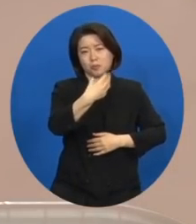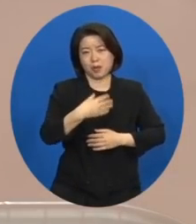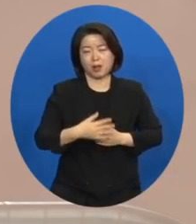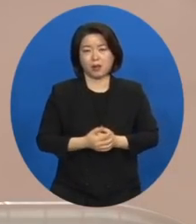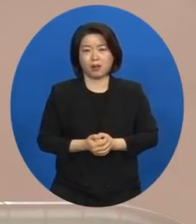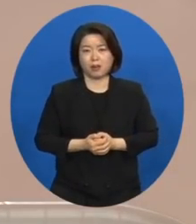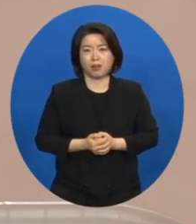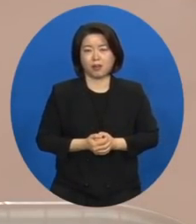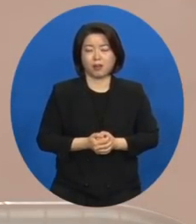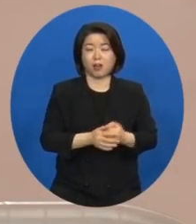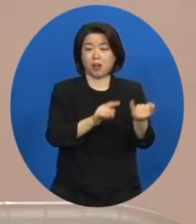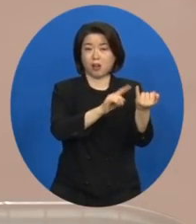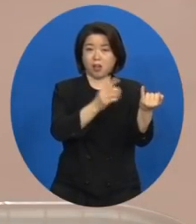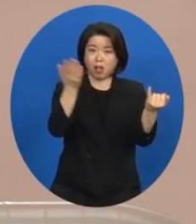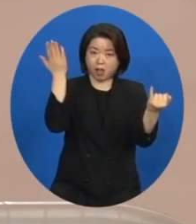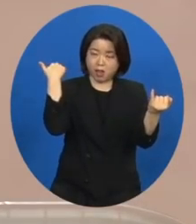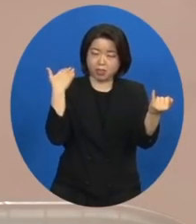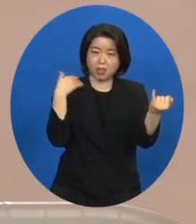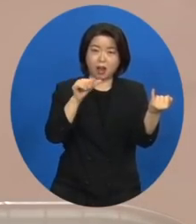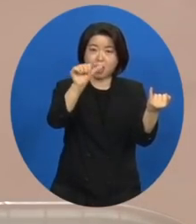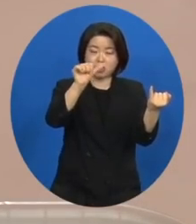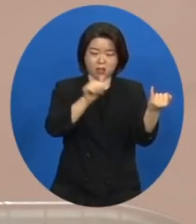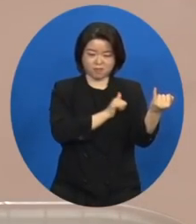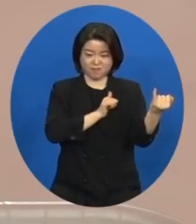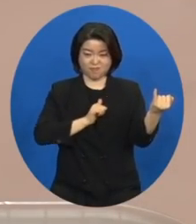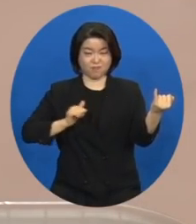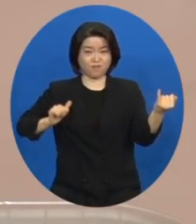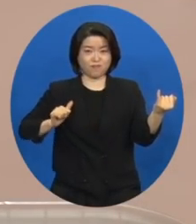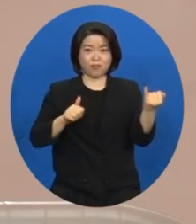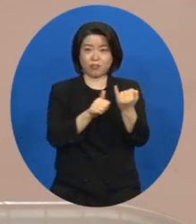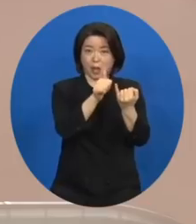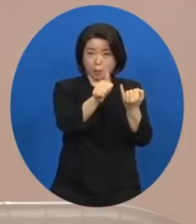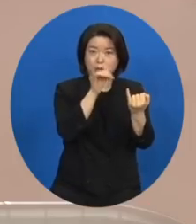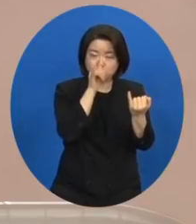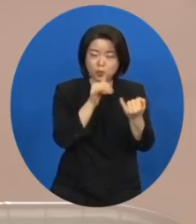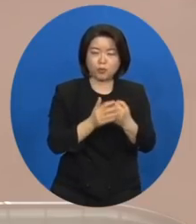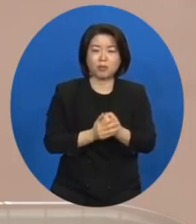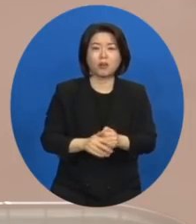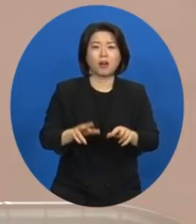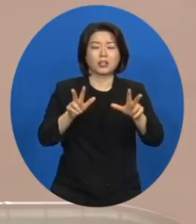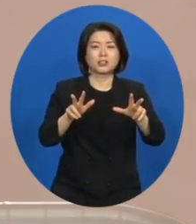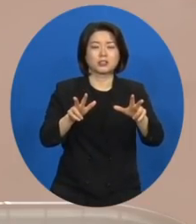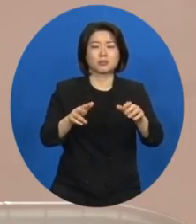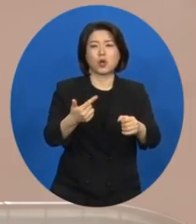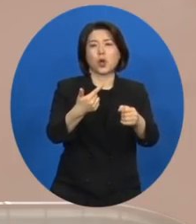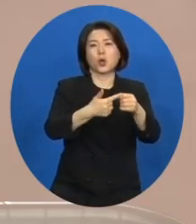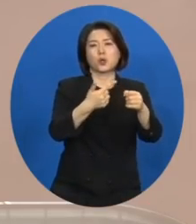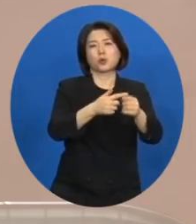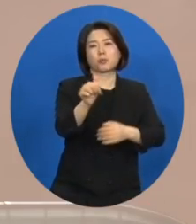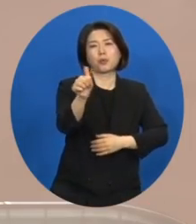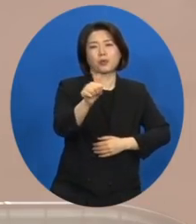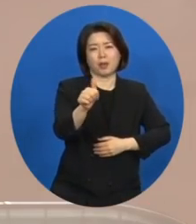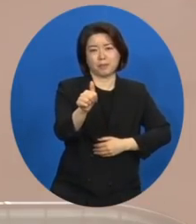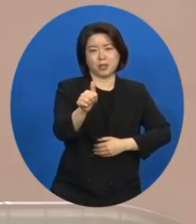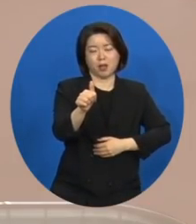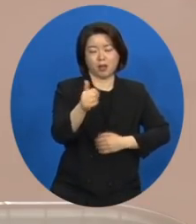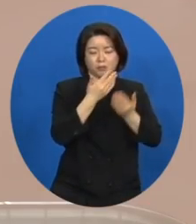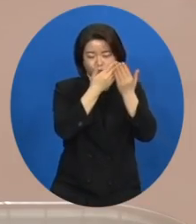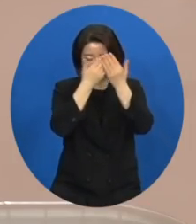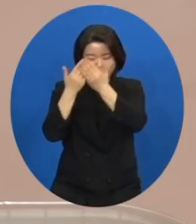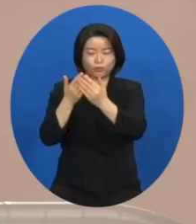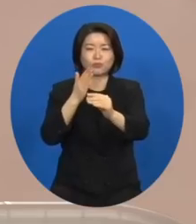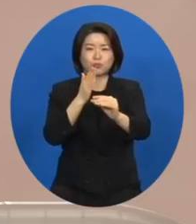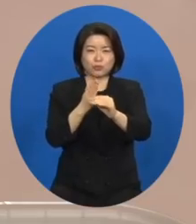과거의 5명의 남편이 있었습니다 그리고 지금은 6번째 남자와 동거를 하고